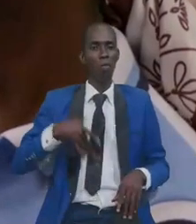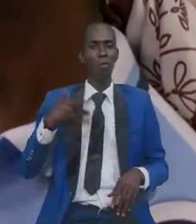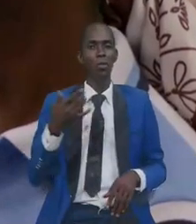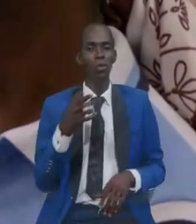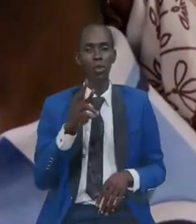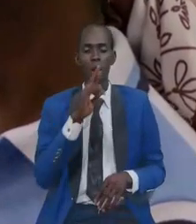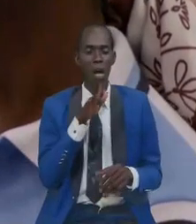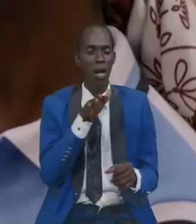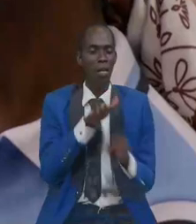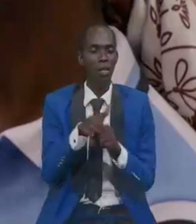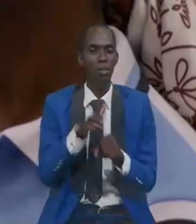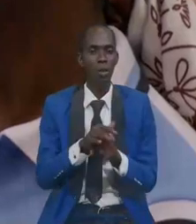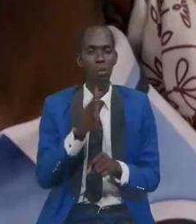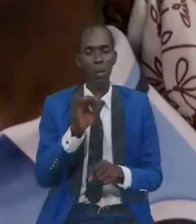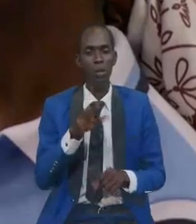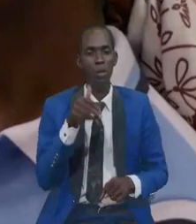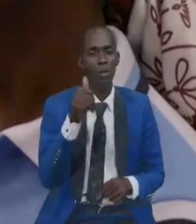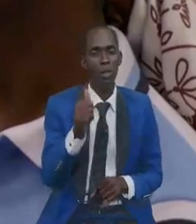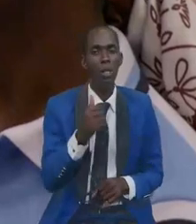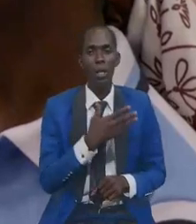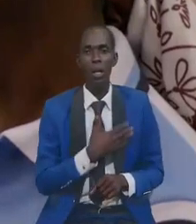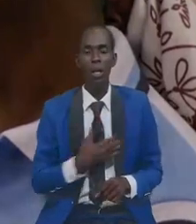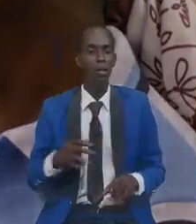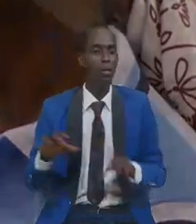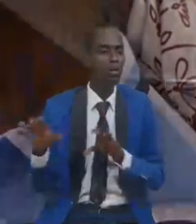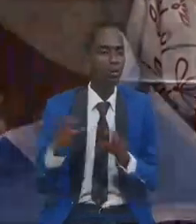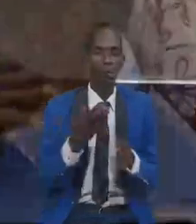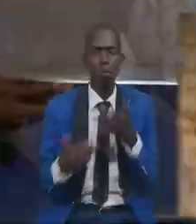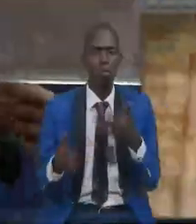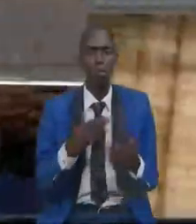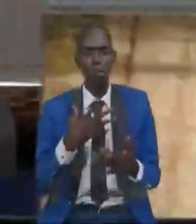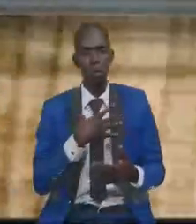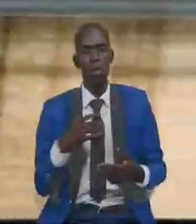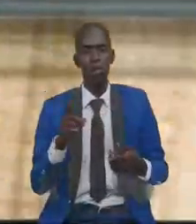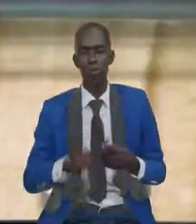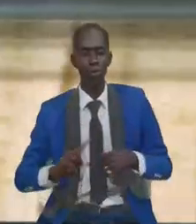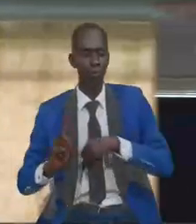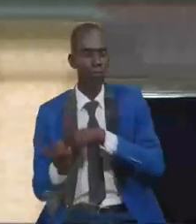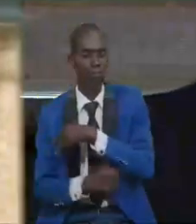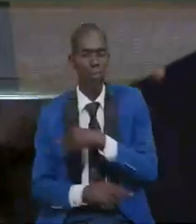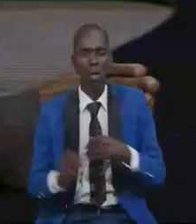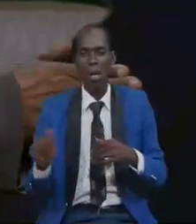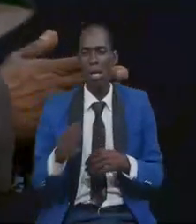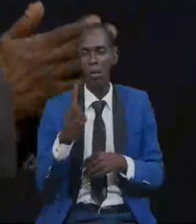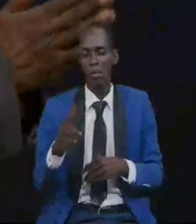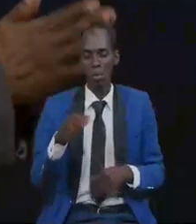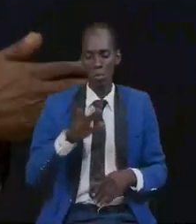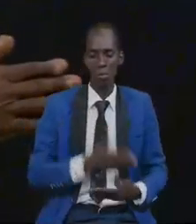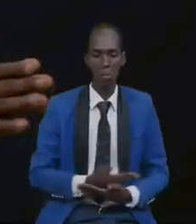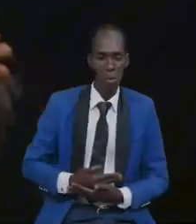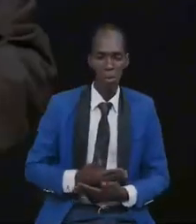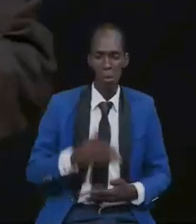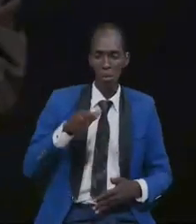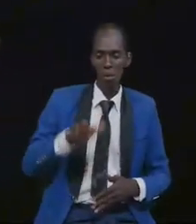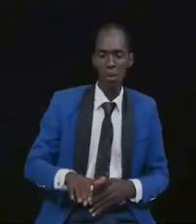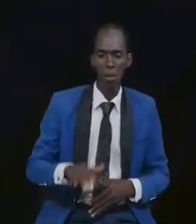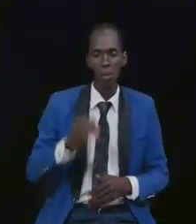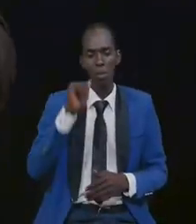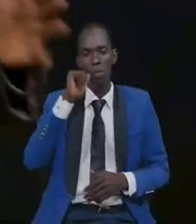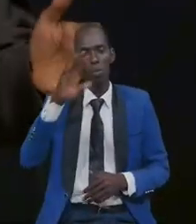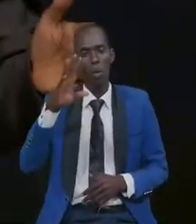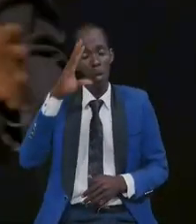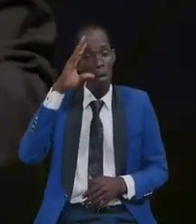toi-même. Et ce que tu veux faire, tu le fais. Tu fais le mal pour détourner, pour tourmenter les gens, que cela soit enfant, homme ou